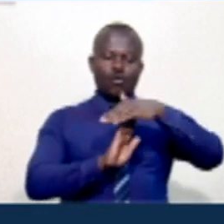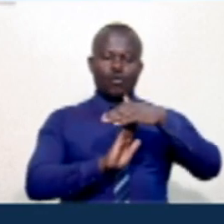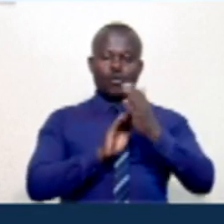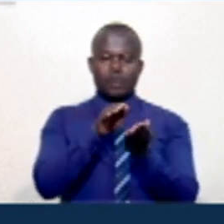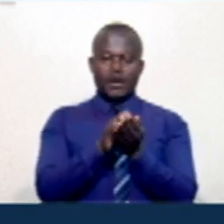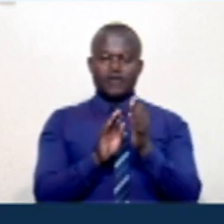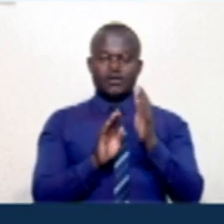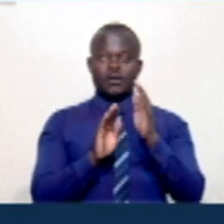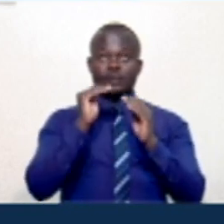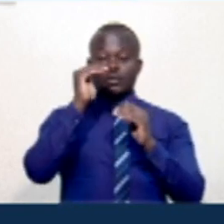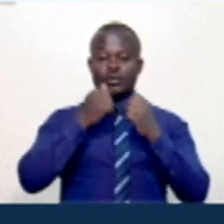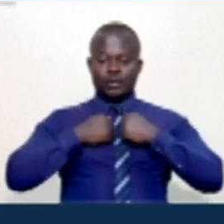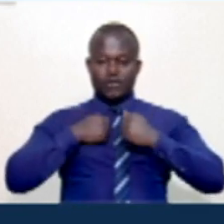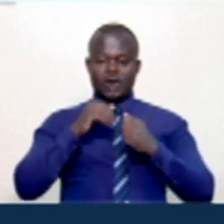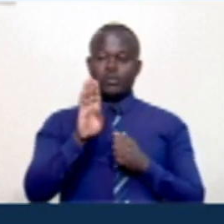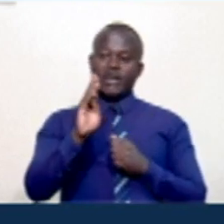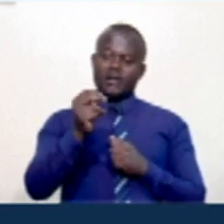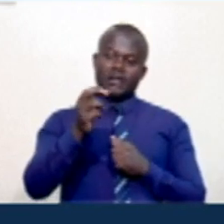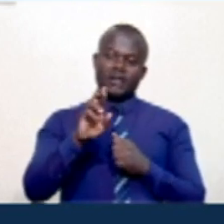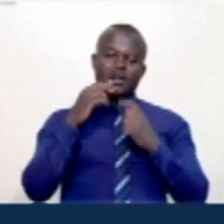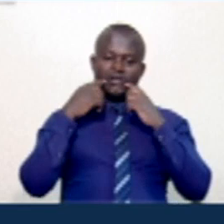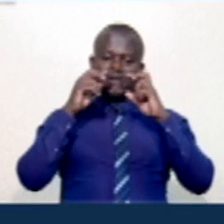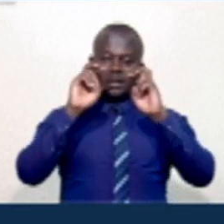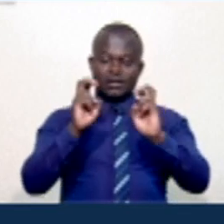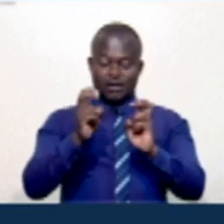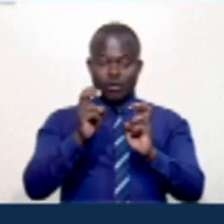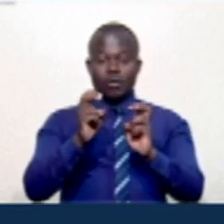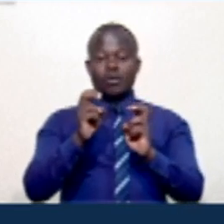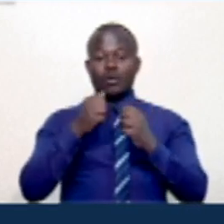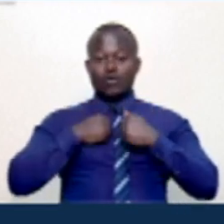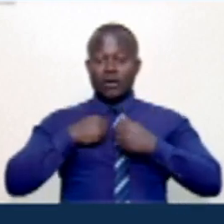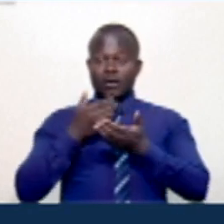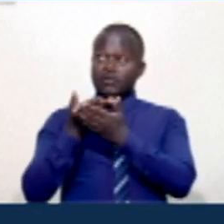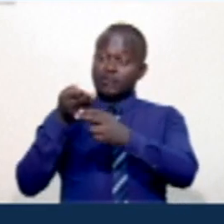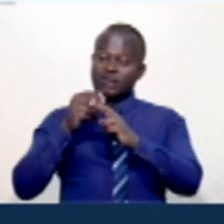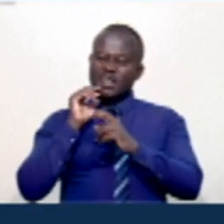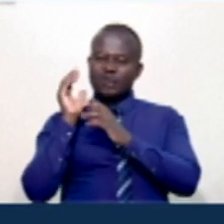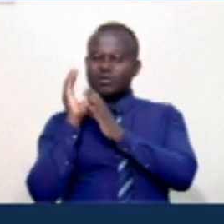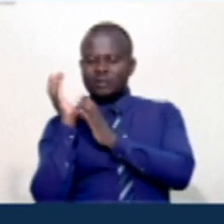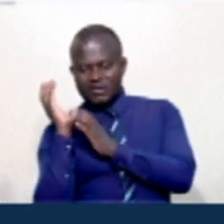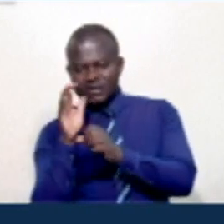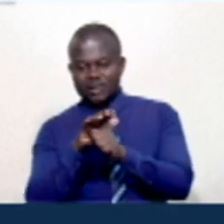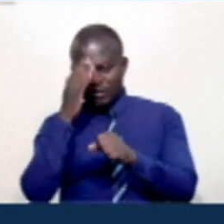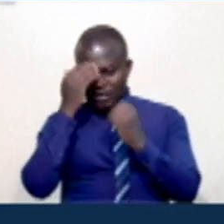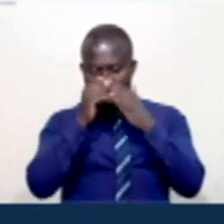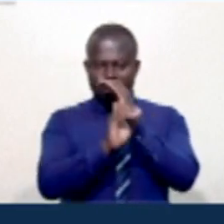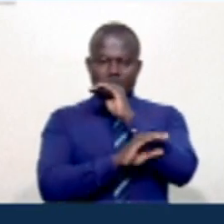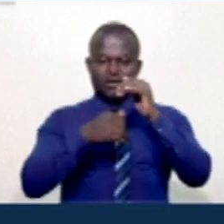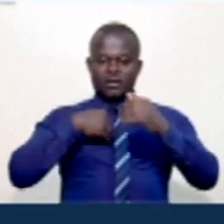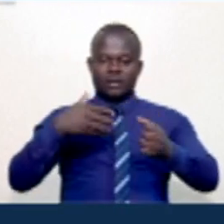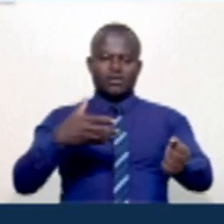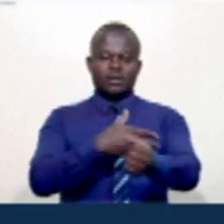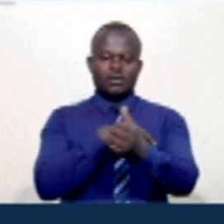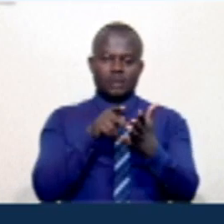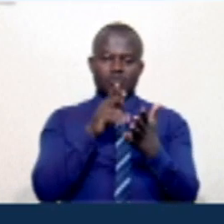RWANGOMBWA aratangaza ko inguzanyo z'amahanga u Rwanda rwafashe zitaragera aho ziruremerera bitewe nuko igihugu gifite ubushobozi bwo kuzishyura